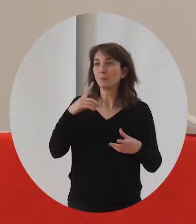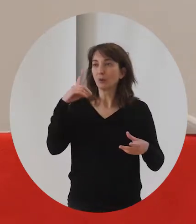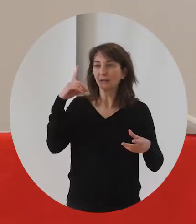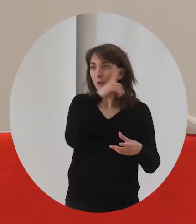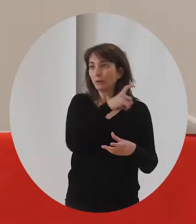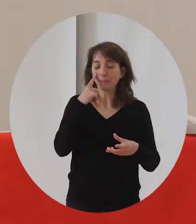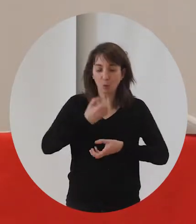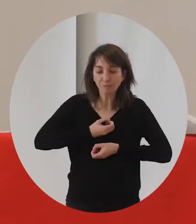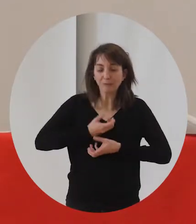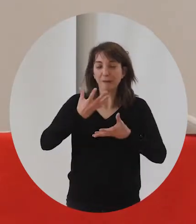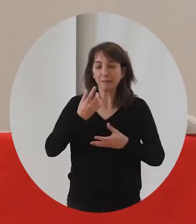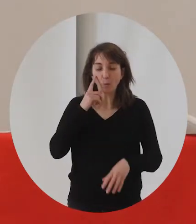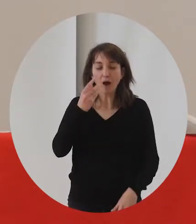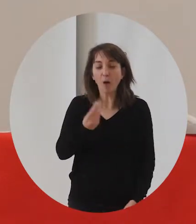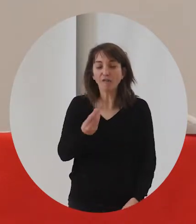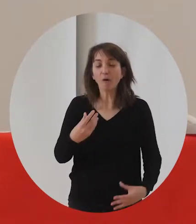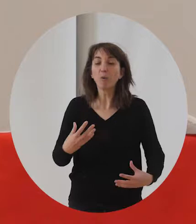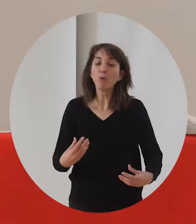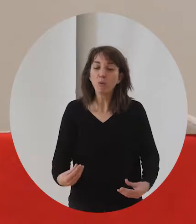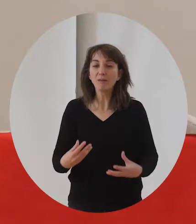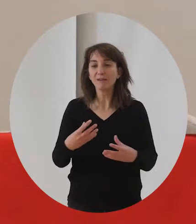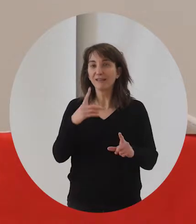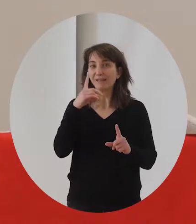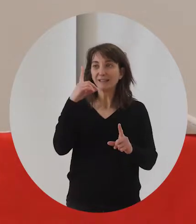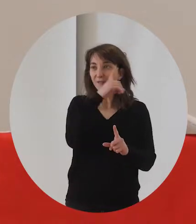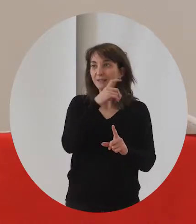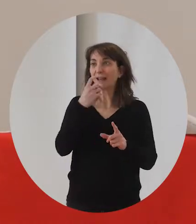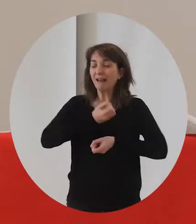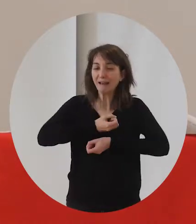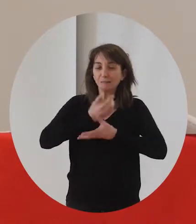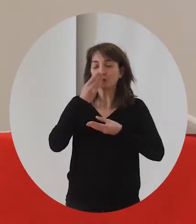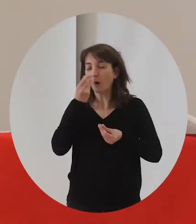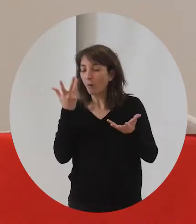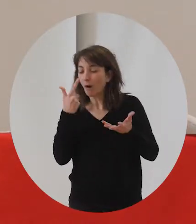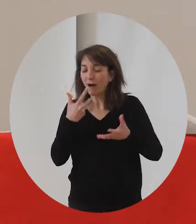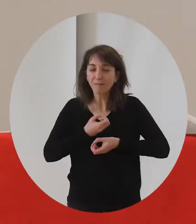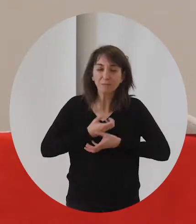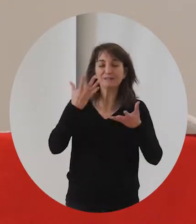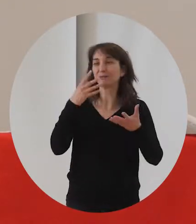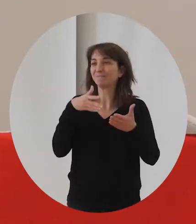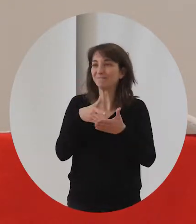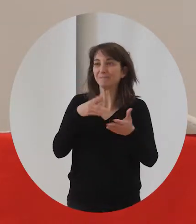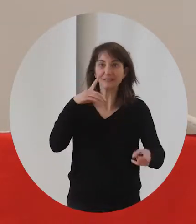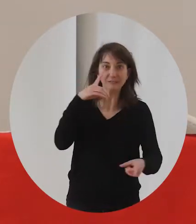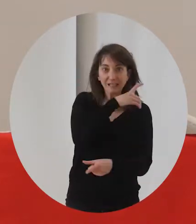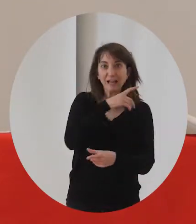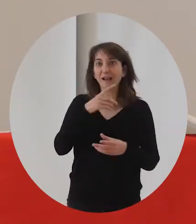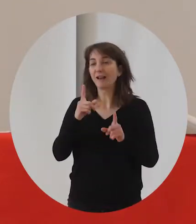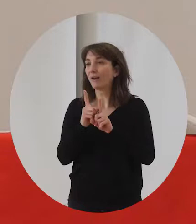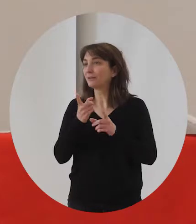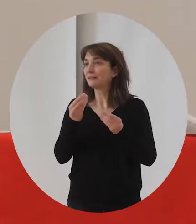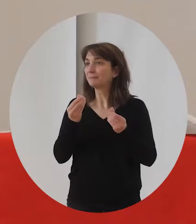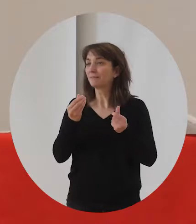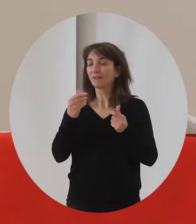états internes, parce qu'un enfant qui manque de tonus va aussi avoir du mal pour exprimer ce qu'il ressent. Il va avoir aussi des difficultés pour même